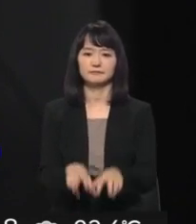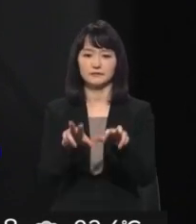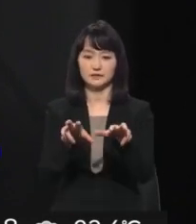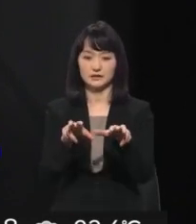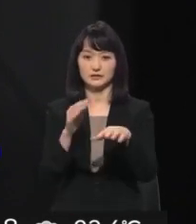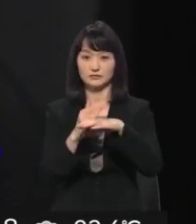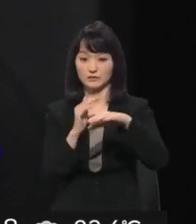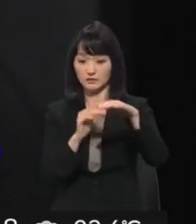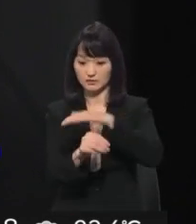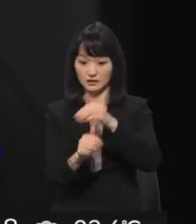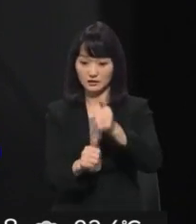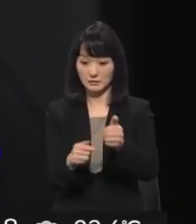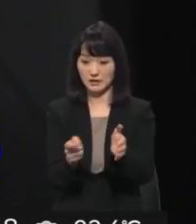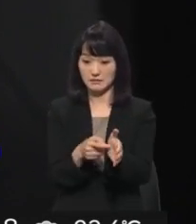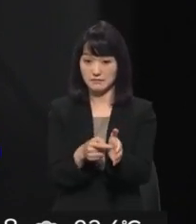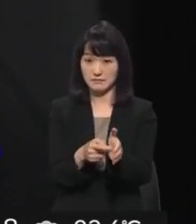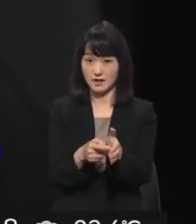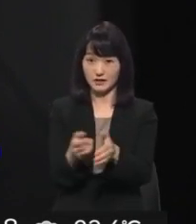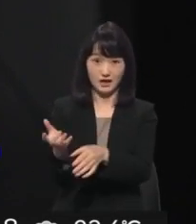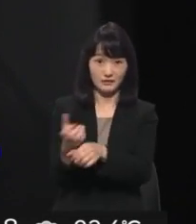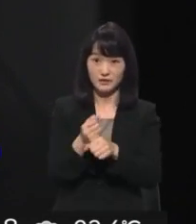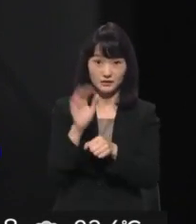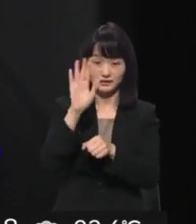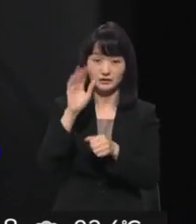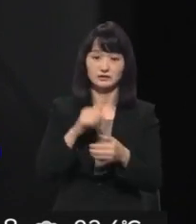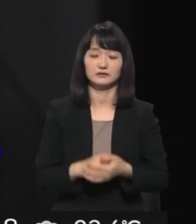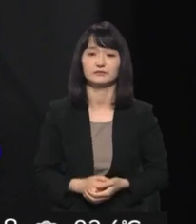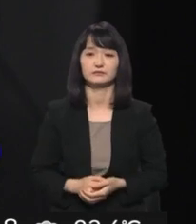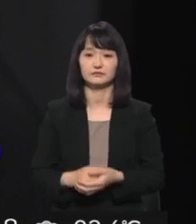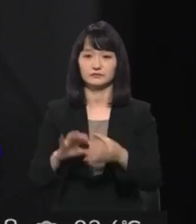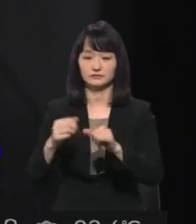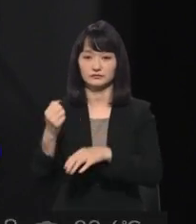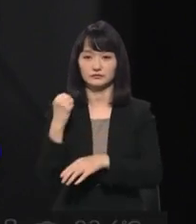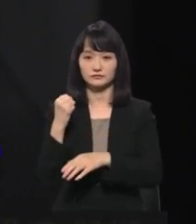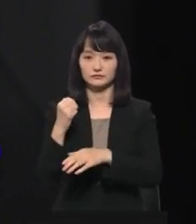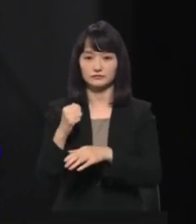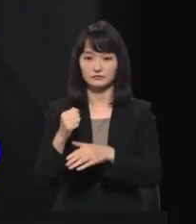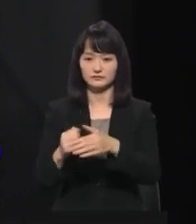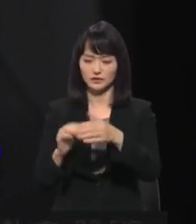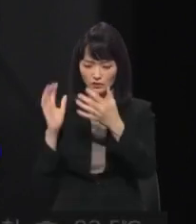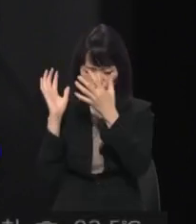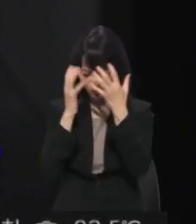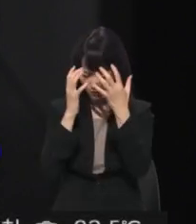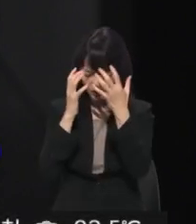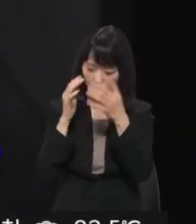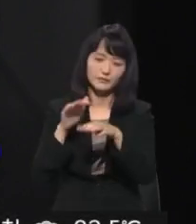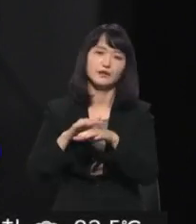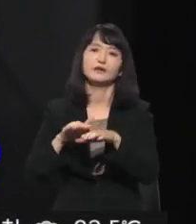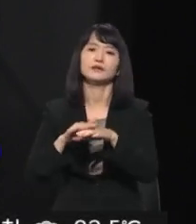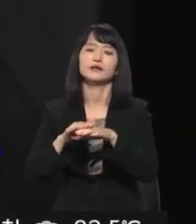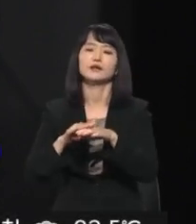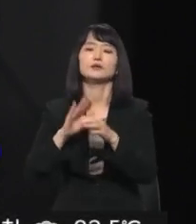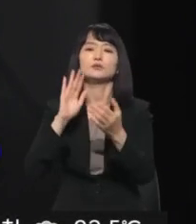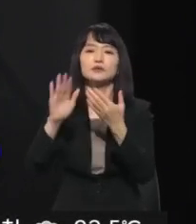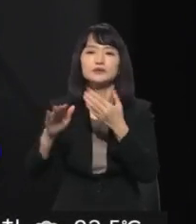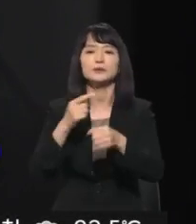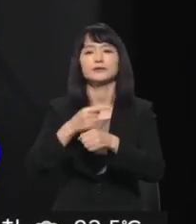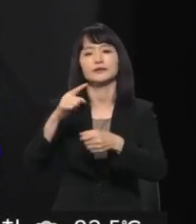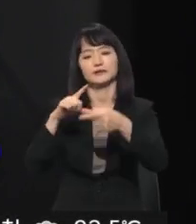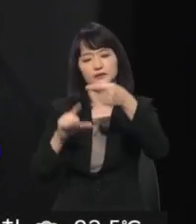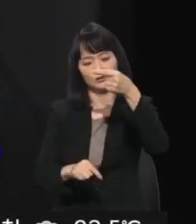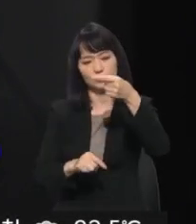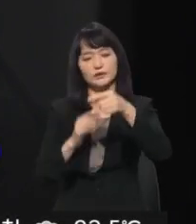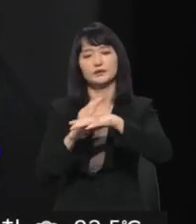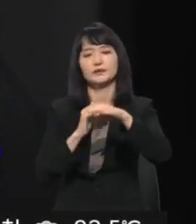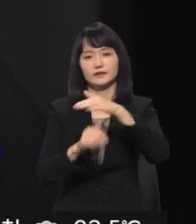전당 되게 하기 보다는 뭐 당이 이제 좀 수습 방안을 가져가고 그리고 이제 전 당대를 1월달에 뭐 계속 하는 것이 양 하지 않을까